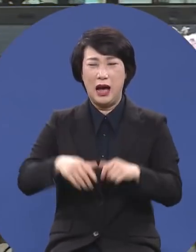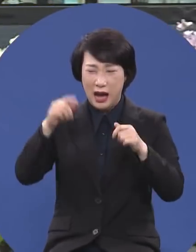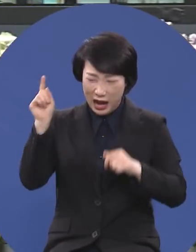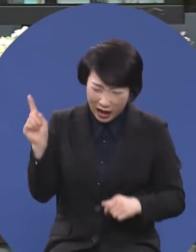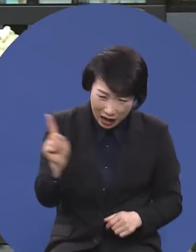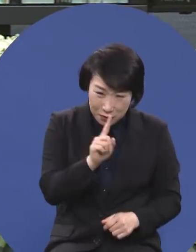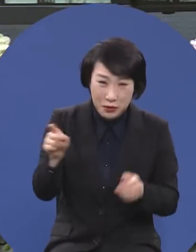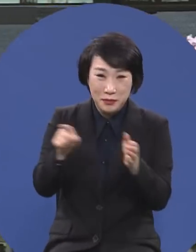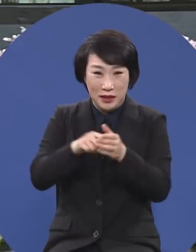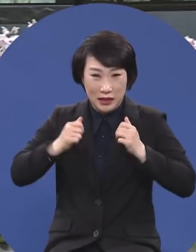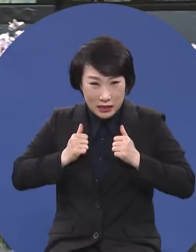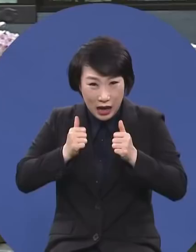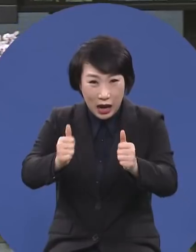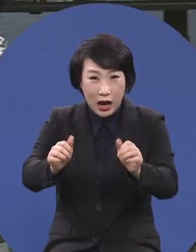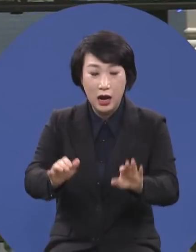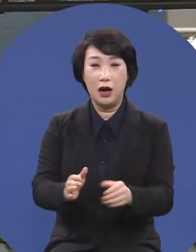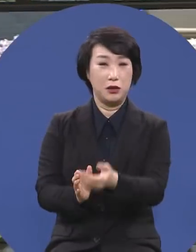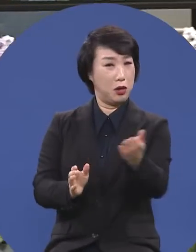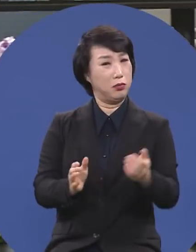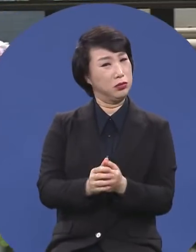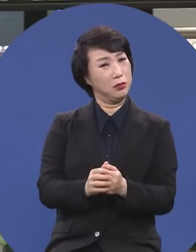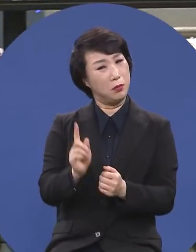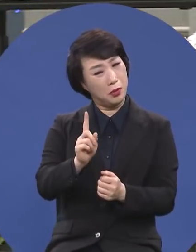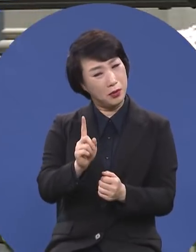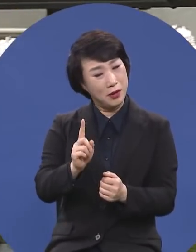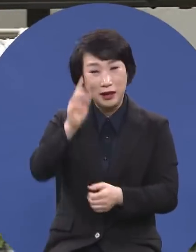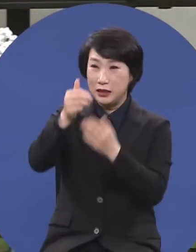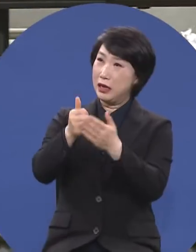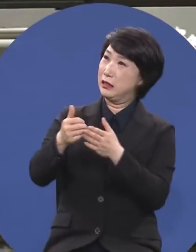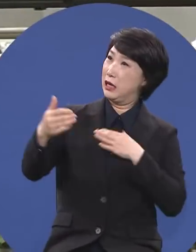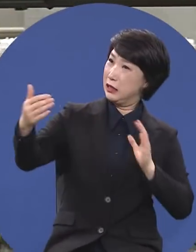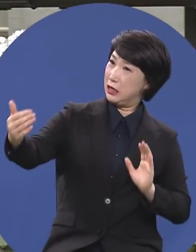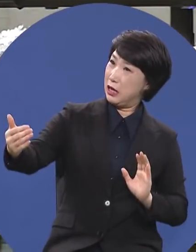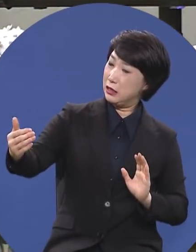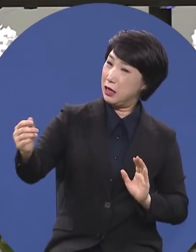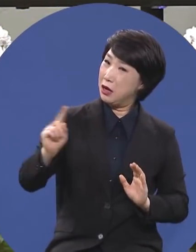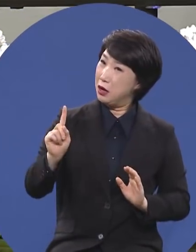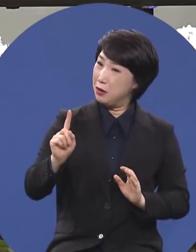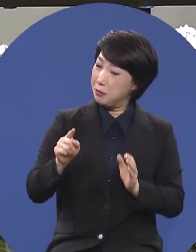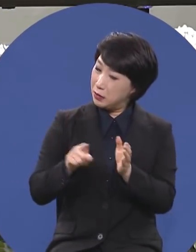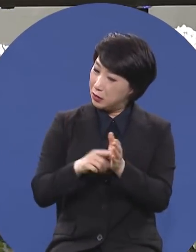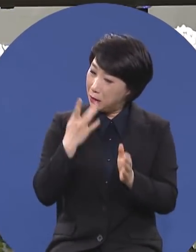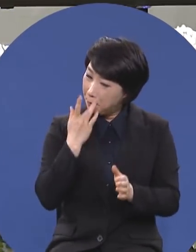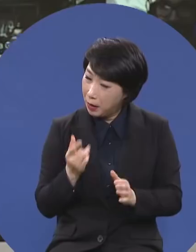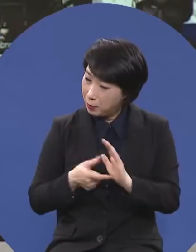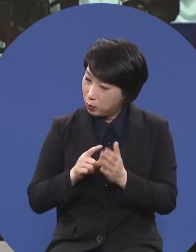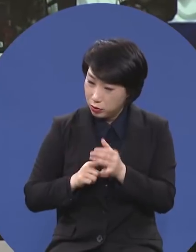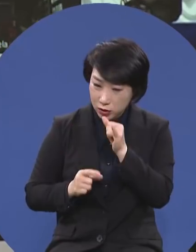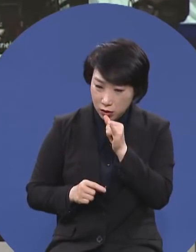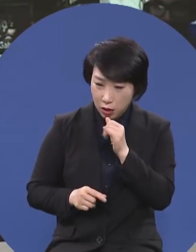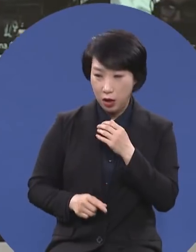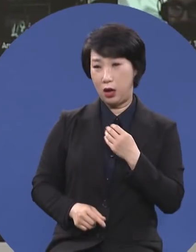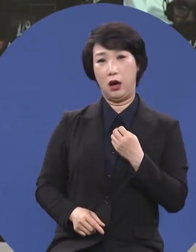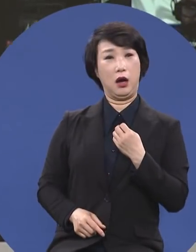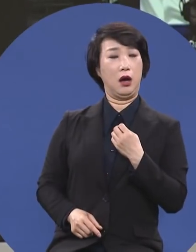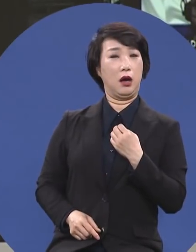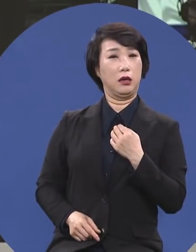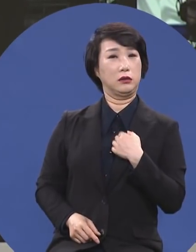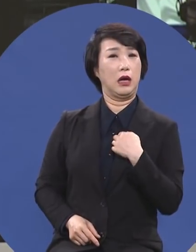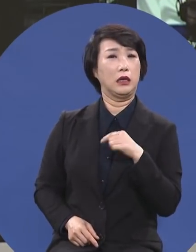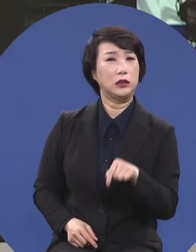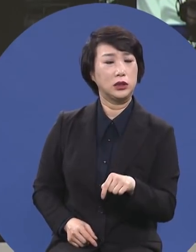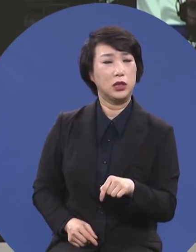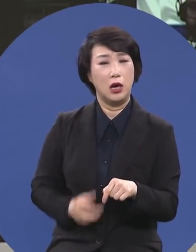아무리 잘 믿어도 어딘가가 하나님과 나와 믿음에 결여된 부분이 있다면 이